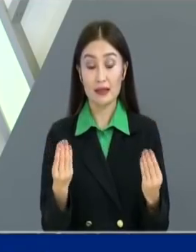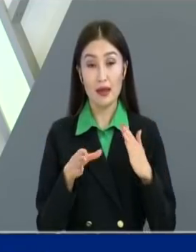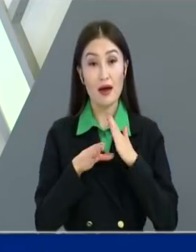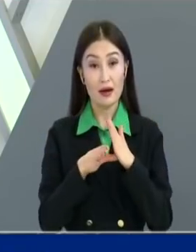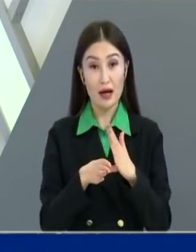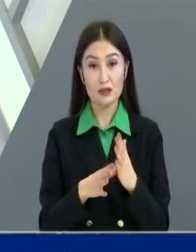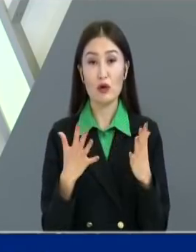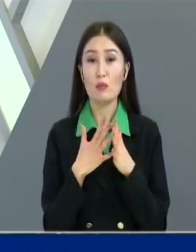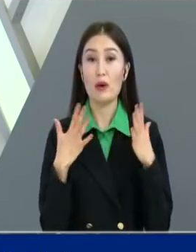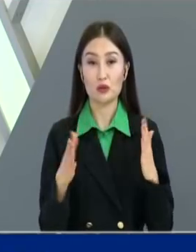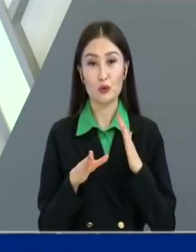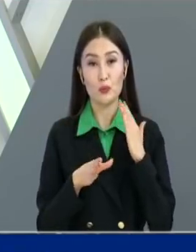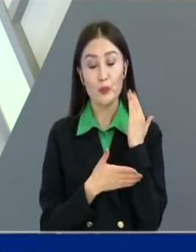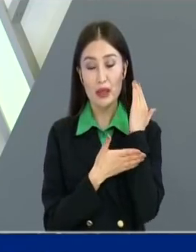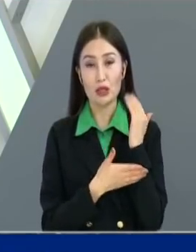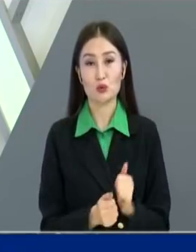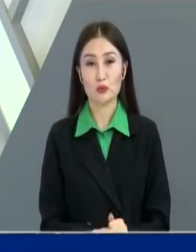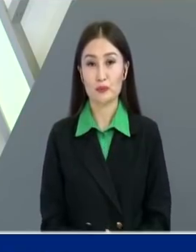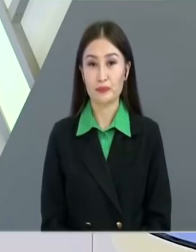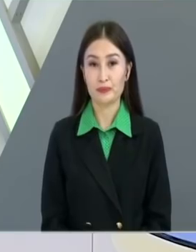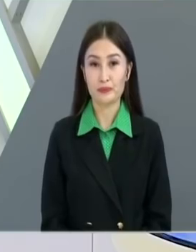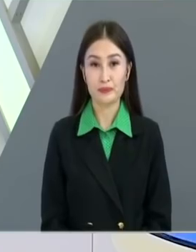оказывают колоссальную поддержку.